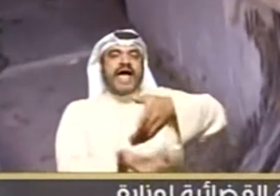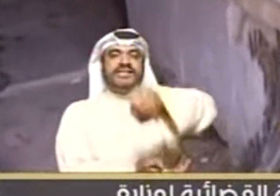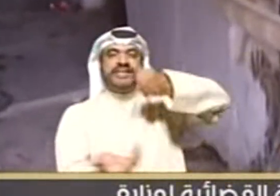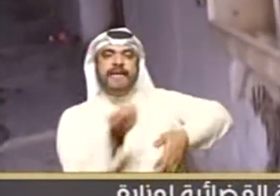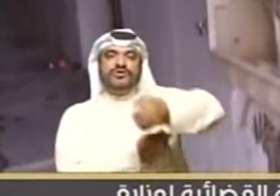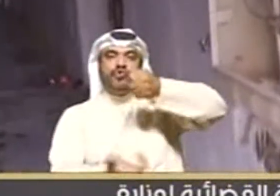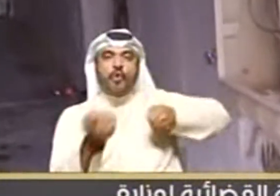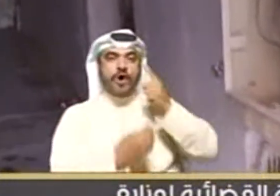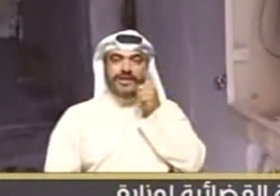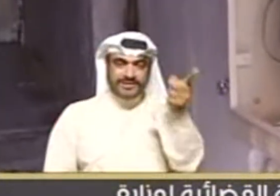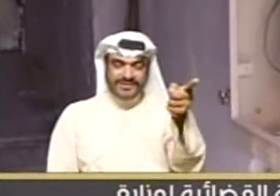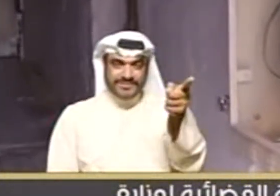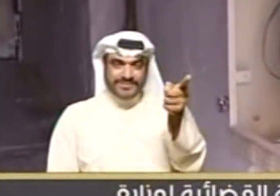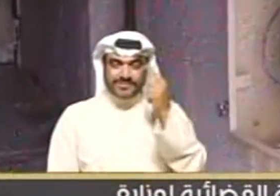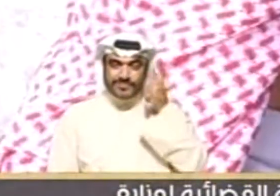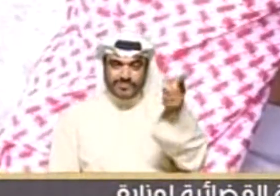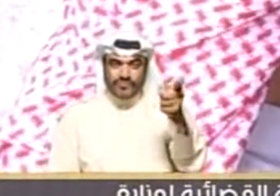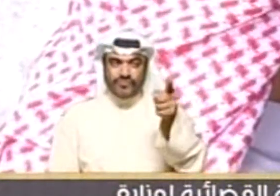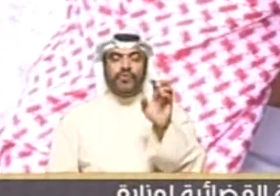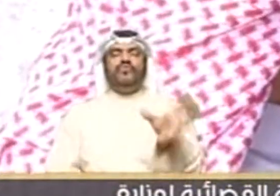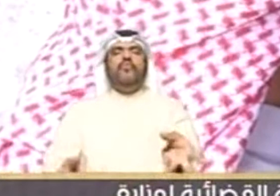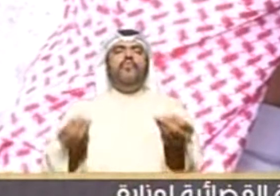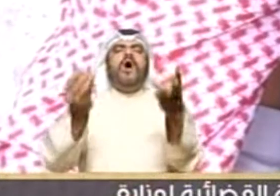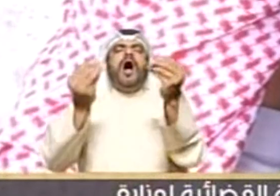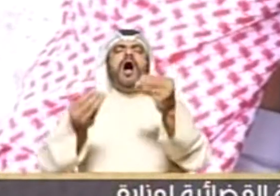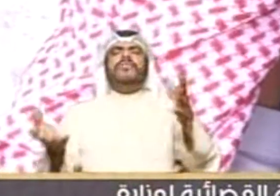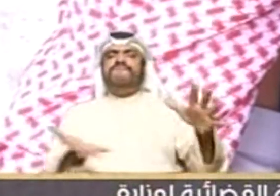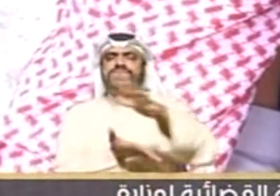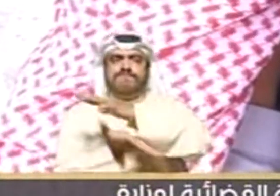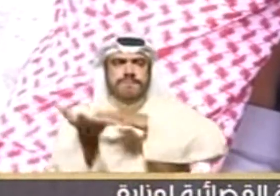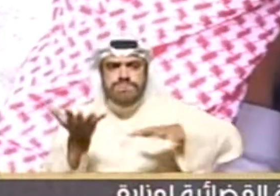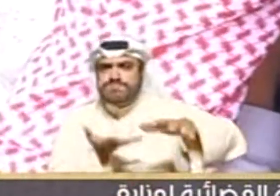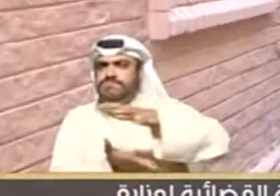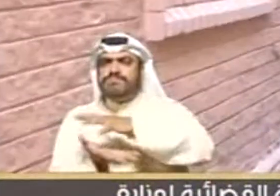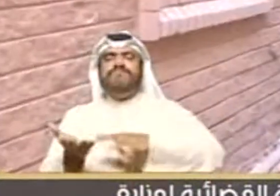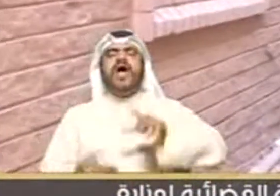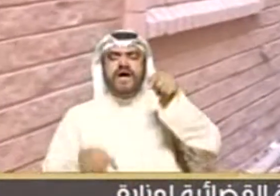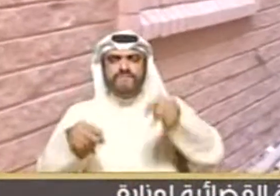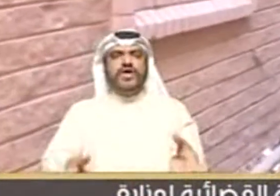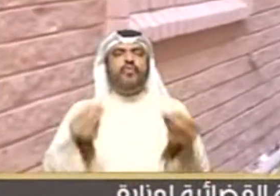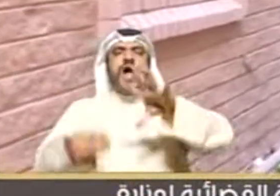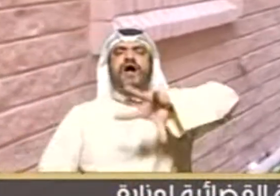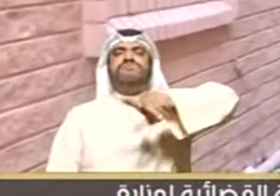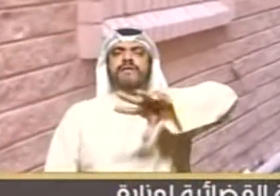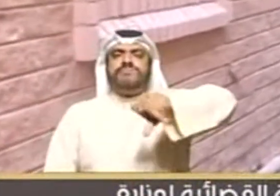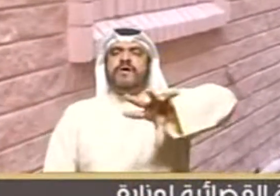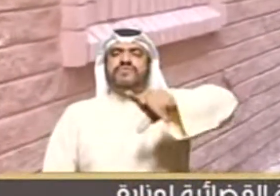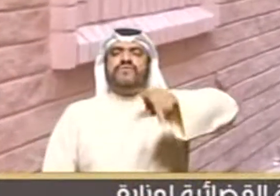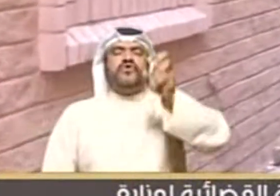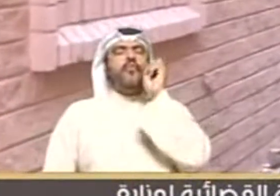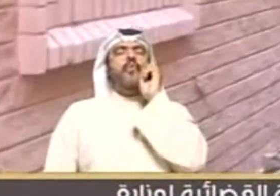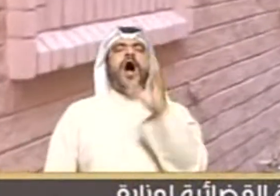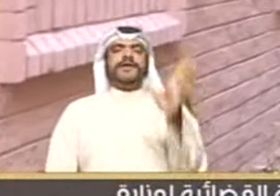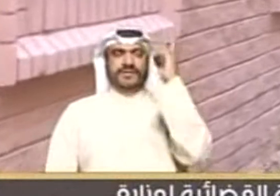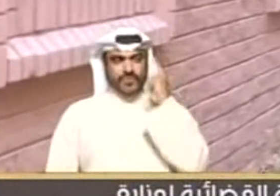المتواجدين فيها تشكل بحرا من السرقات كما صرح لنا مأمور الضبطية التي يداهمها فريق الضبطية